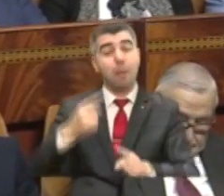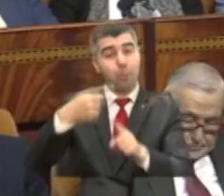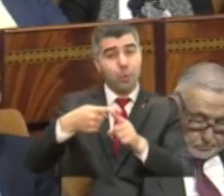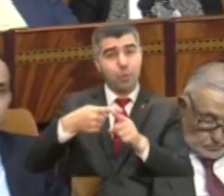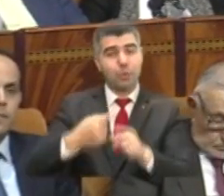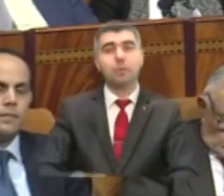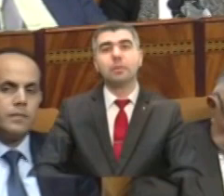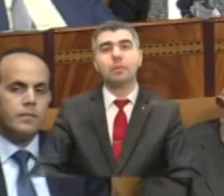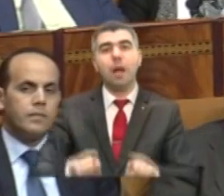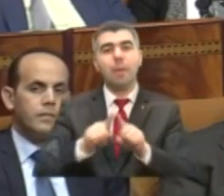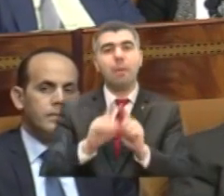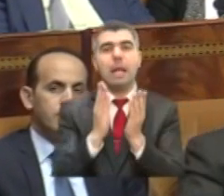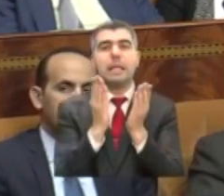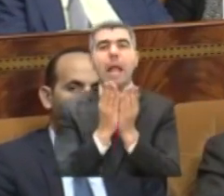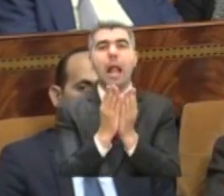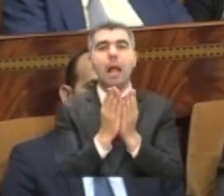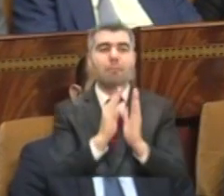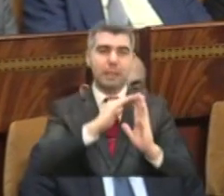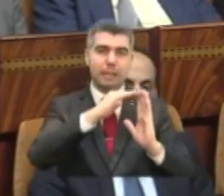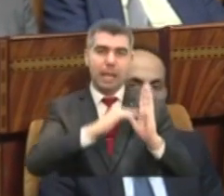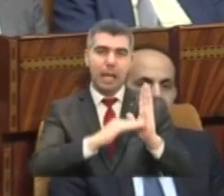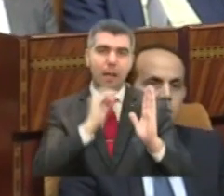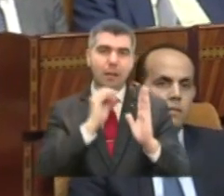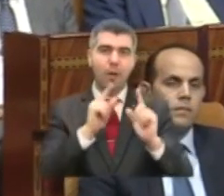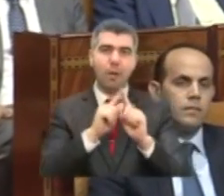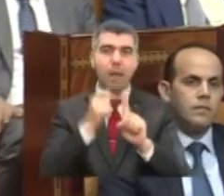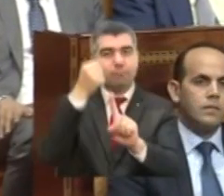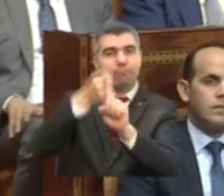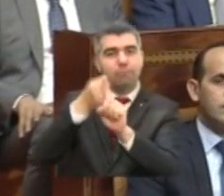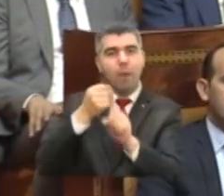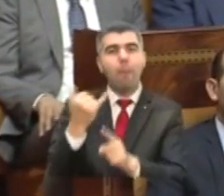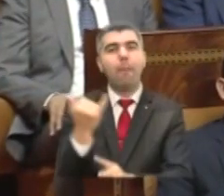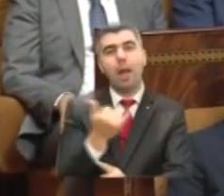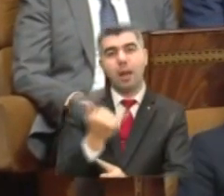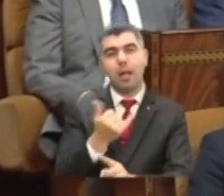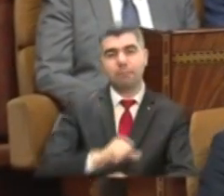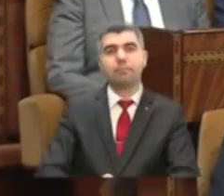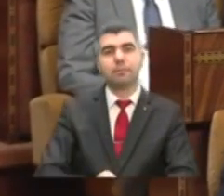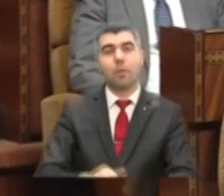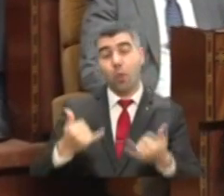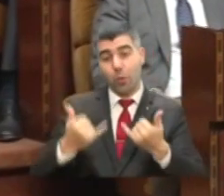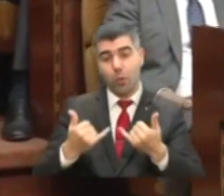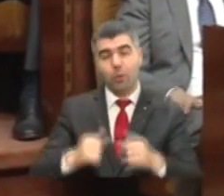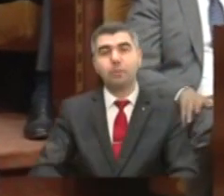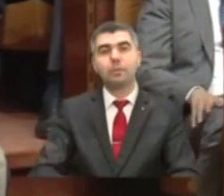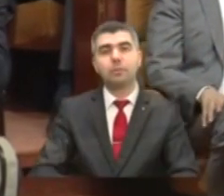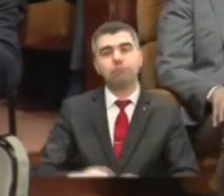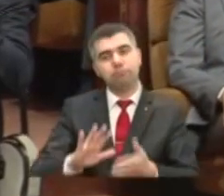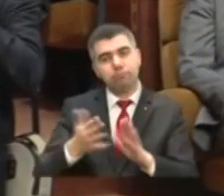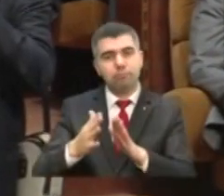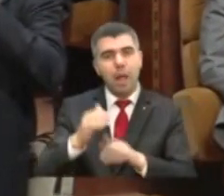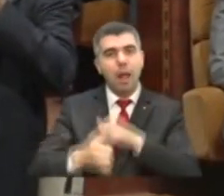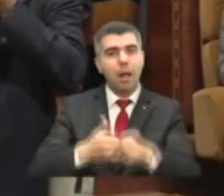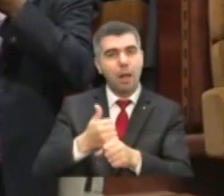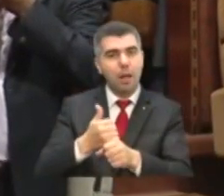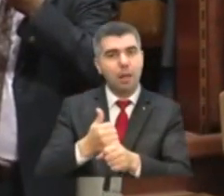هناك التعميم التدريجي للتعليم الأولي، واللي الدولة غادي تدير فيه واحد جهد كبير، واللي اليوم غير هذه السنة